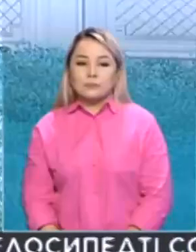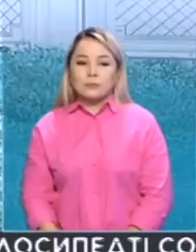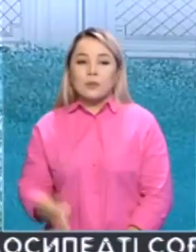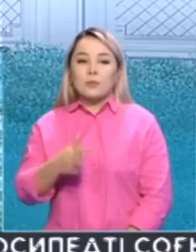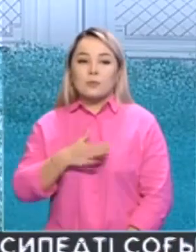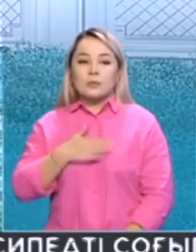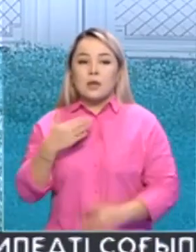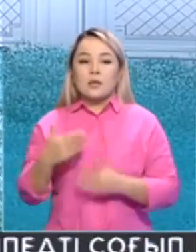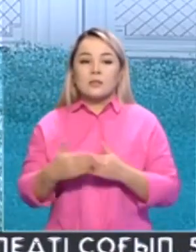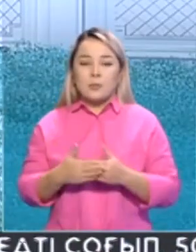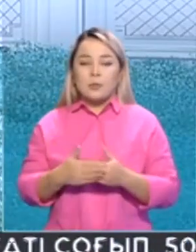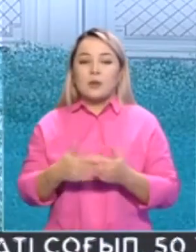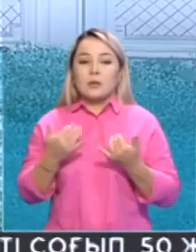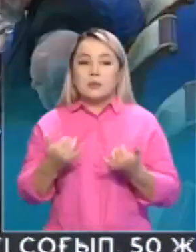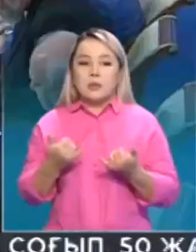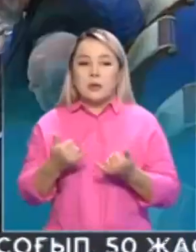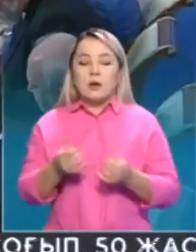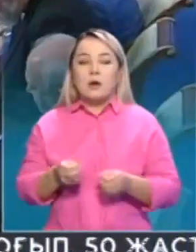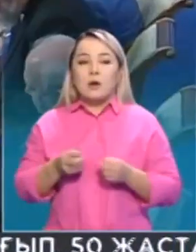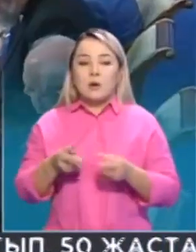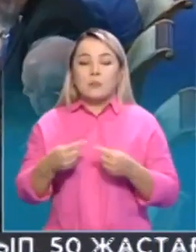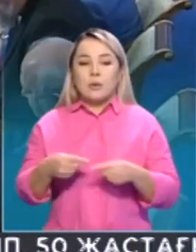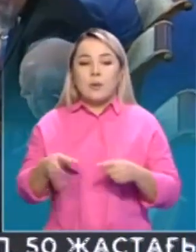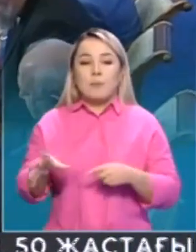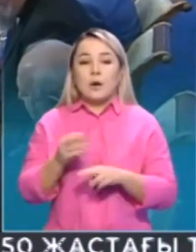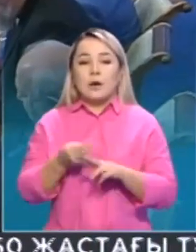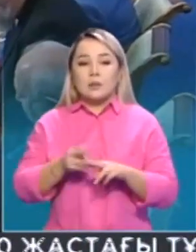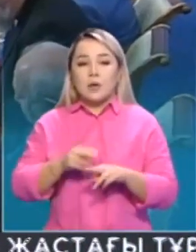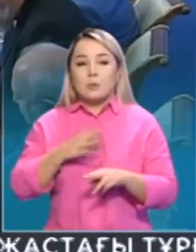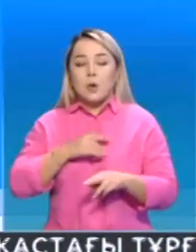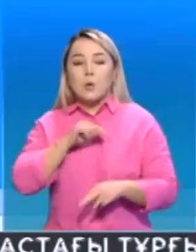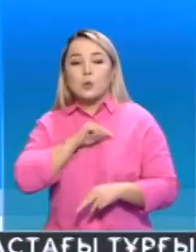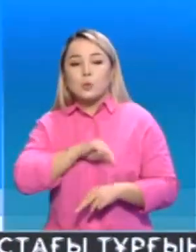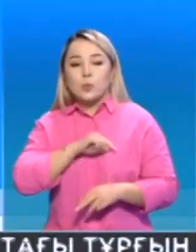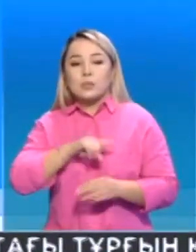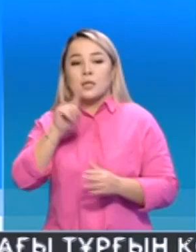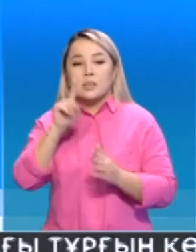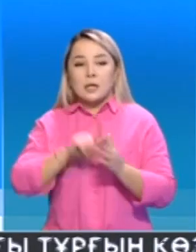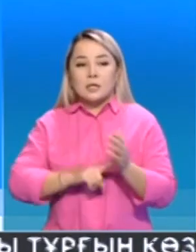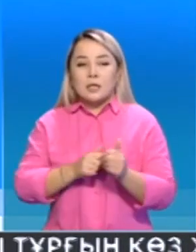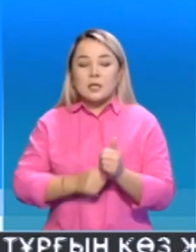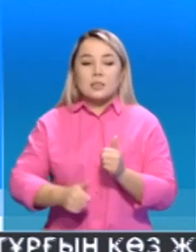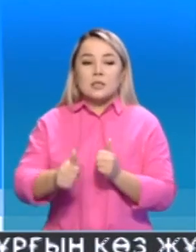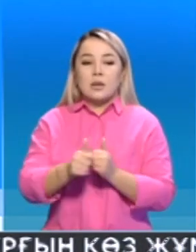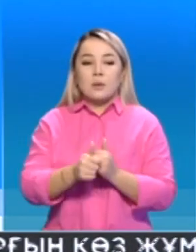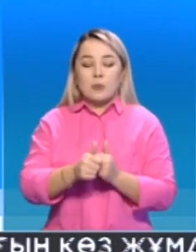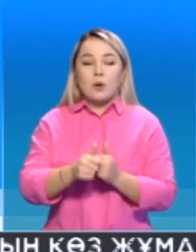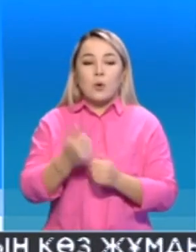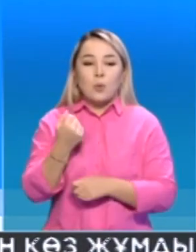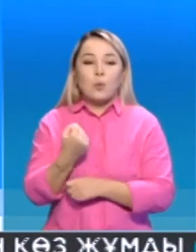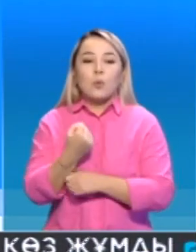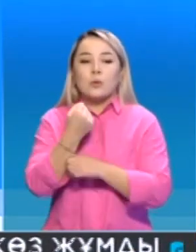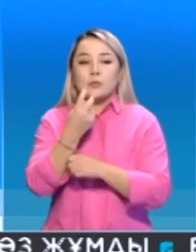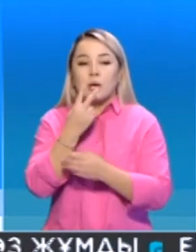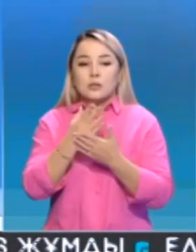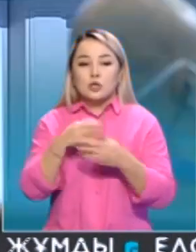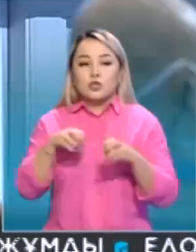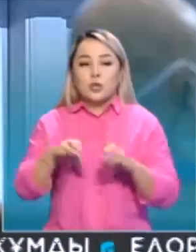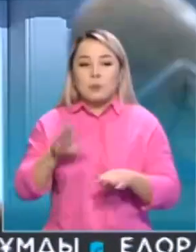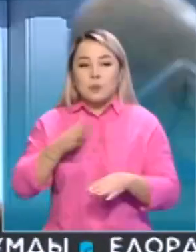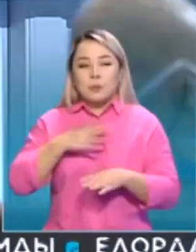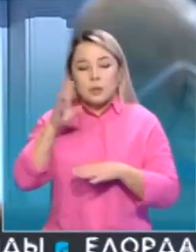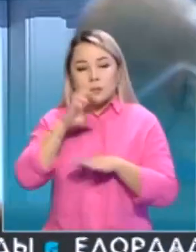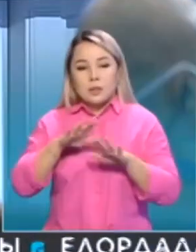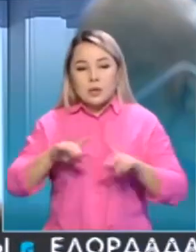Біздің алдымыздан шығып отырған қазіргі қауіп-қатерлердің барлығын біз осы рухани, діни лидерлерінің қолдауымен шешеміз деп ойлаймын. Сондықтан біздің